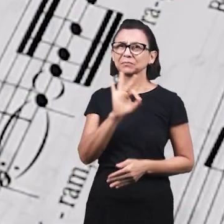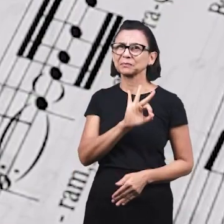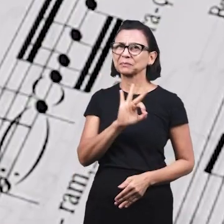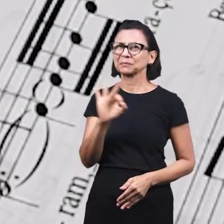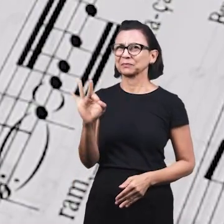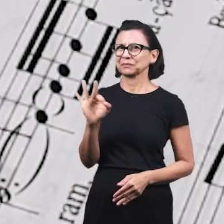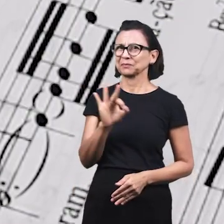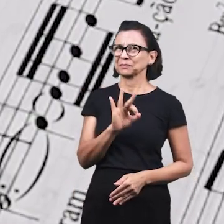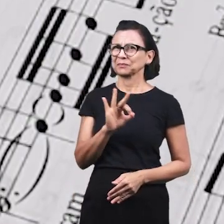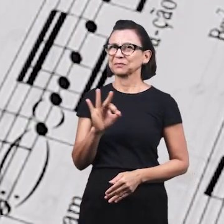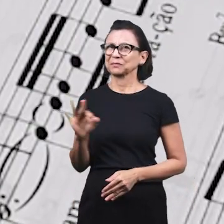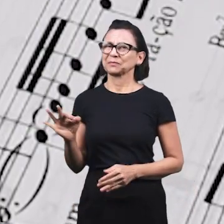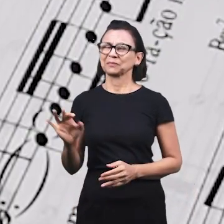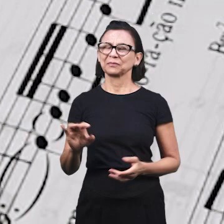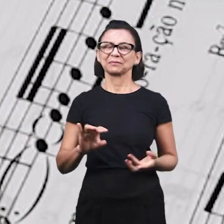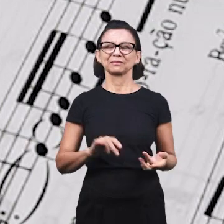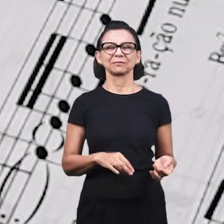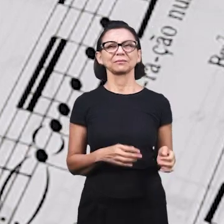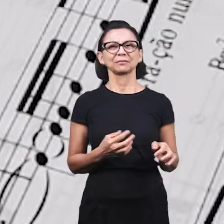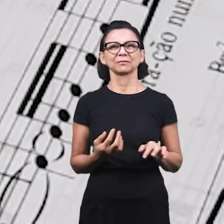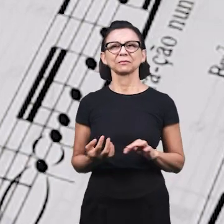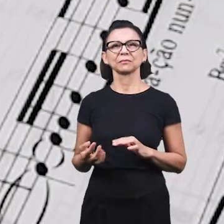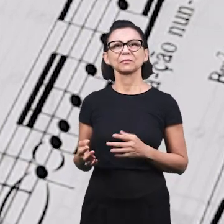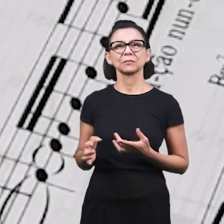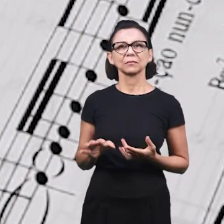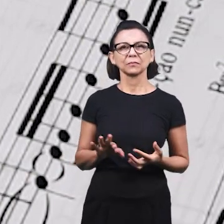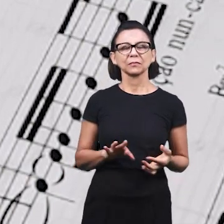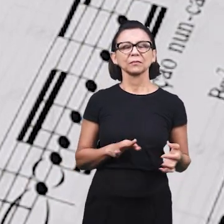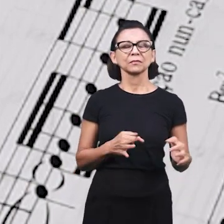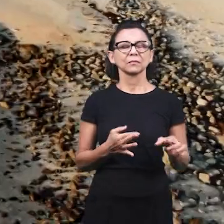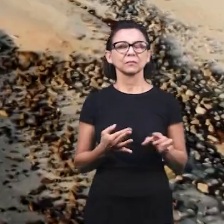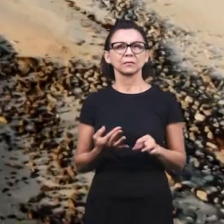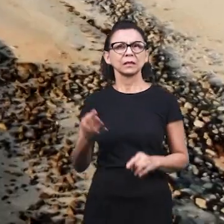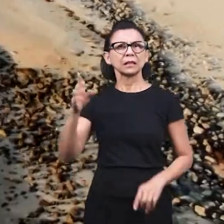даже за то, что ты еще не увидел, как ответ.